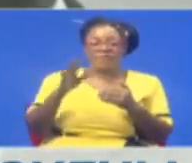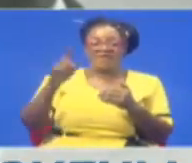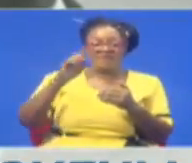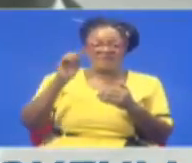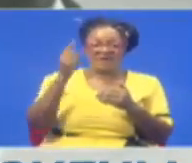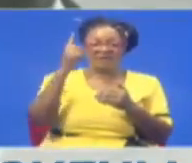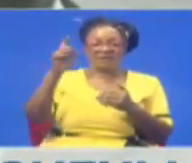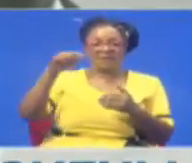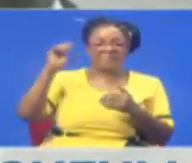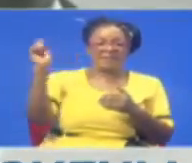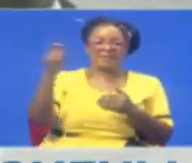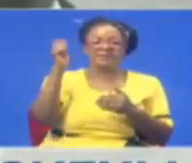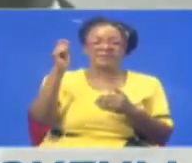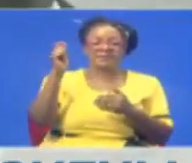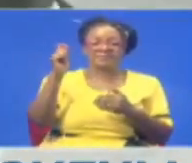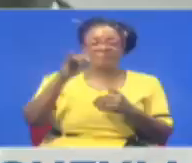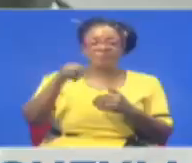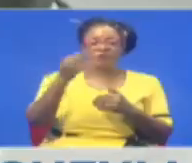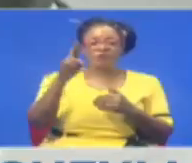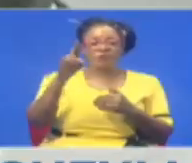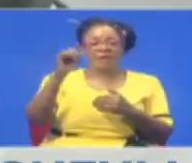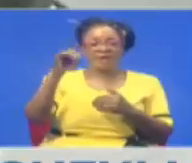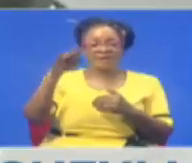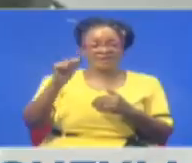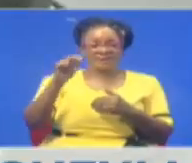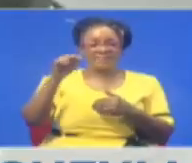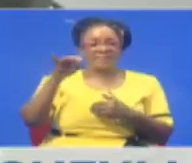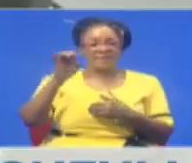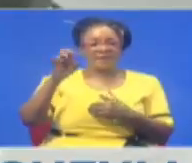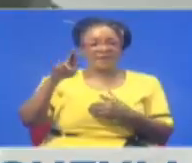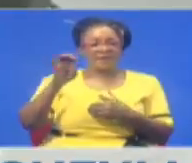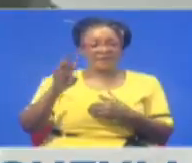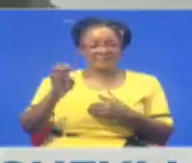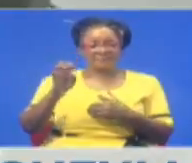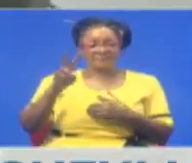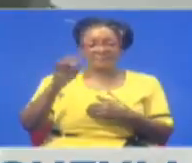Mwalimu Julius Kambarage Nyerere. Vincent Odur, NTV.